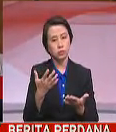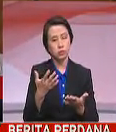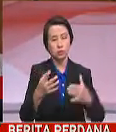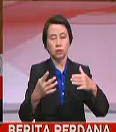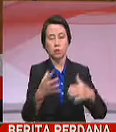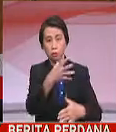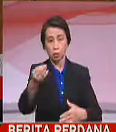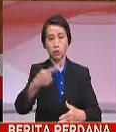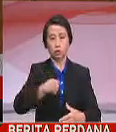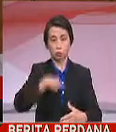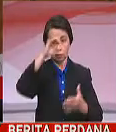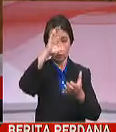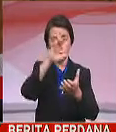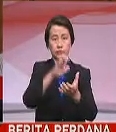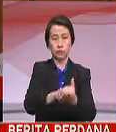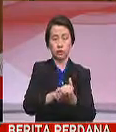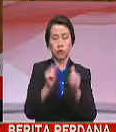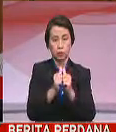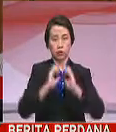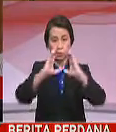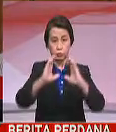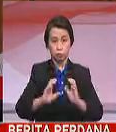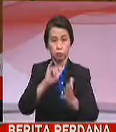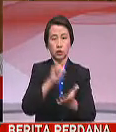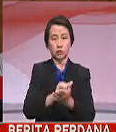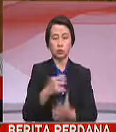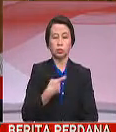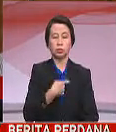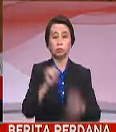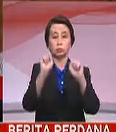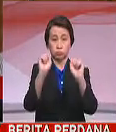Dan saya percaya bahawa dengan cara itu kita dapat